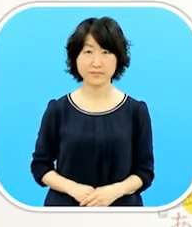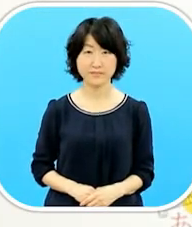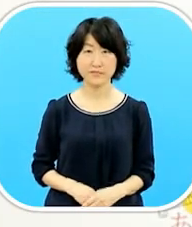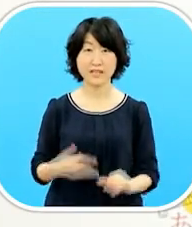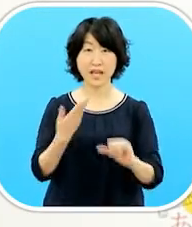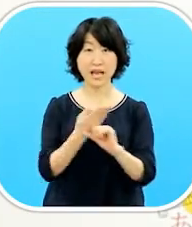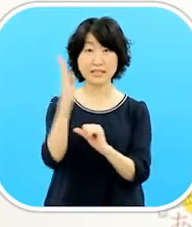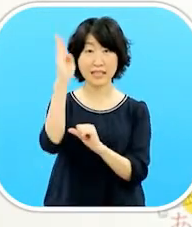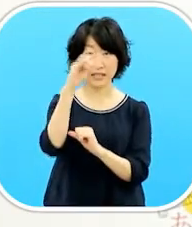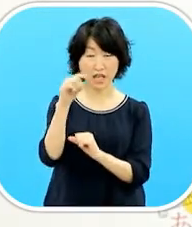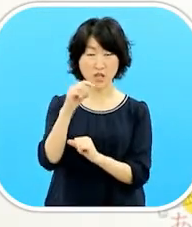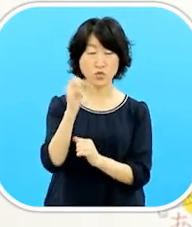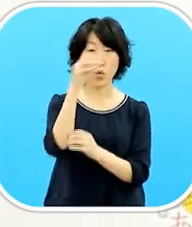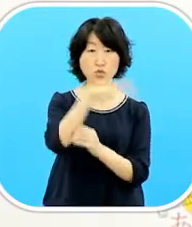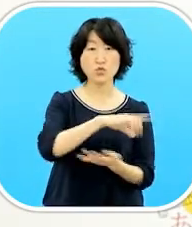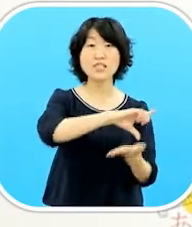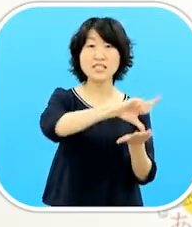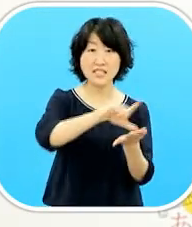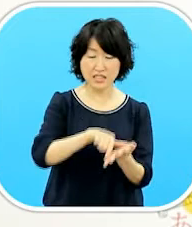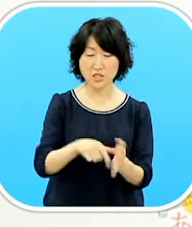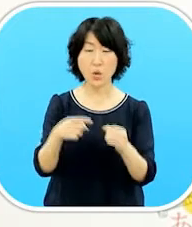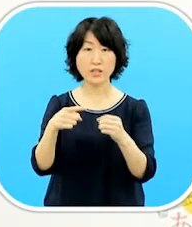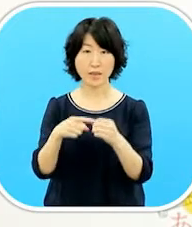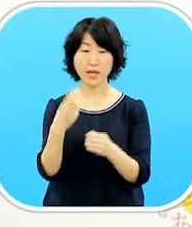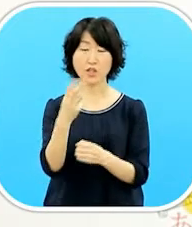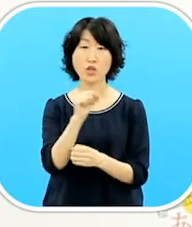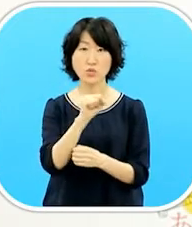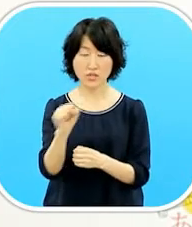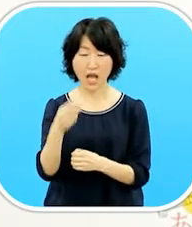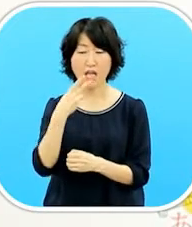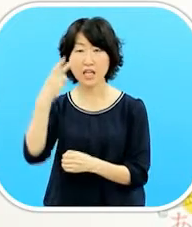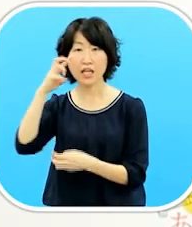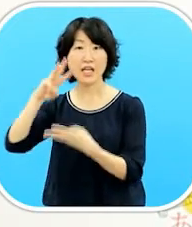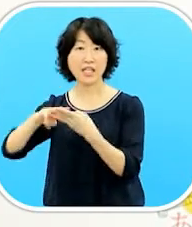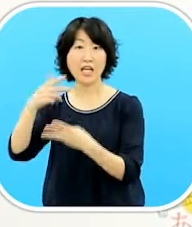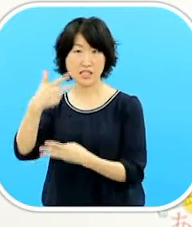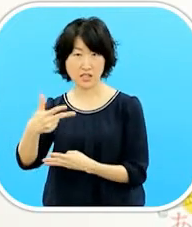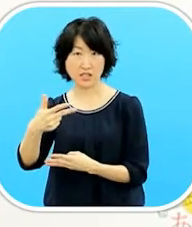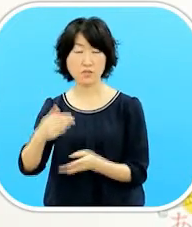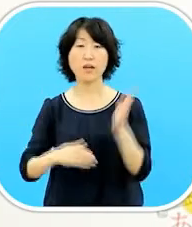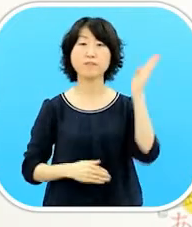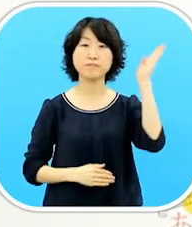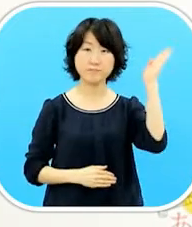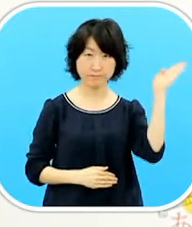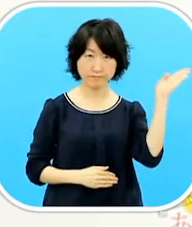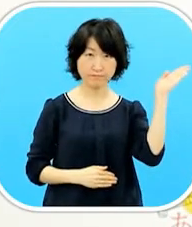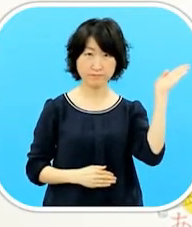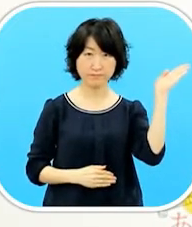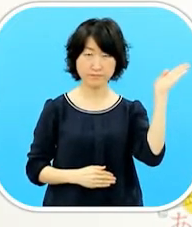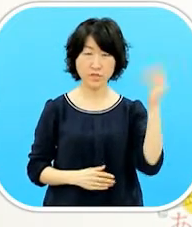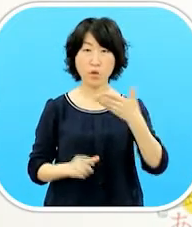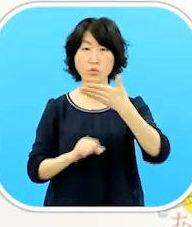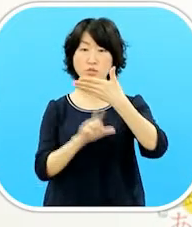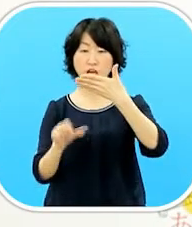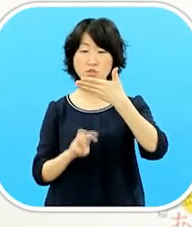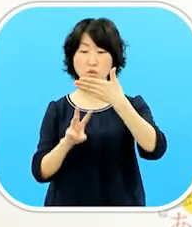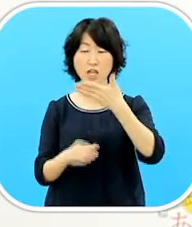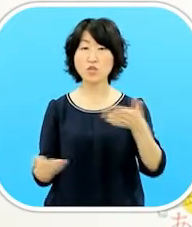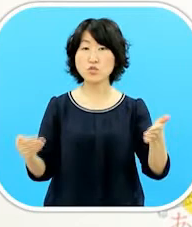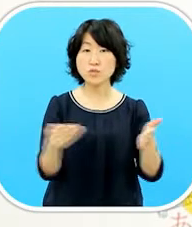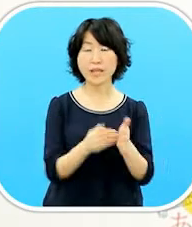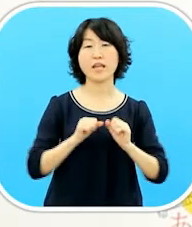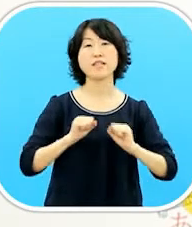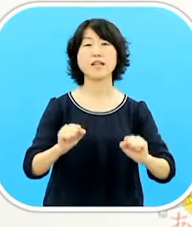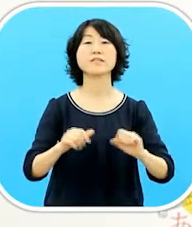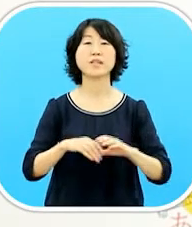秋田県の由利地域と山形県の遊佐町、酒田市ではまるっと町会スタンプラリーを9月30日まで実